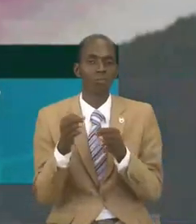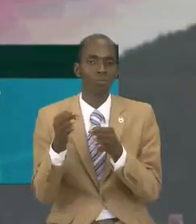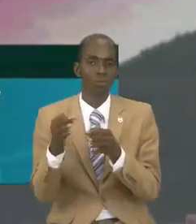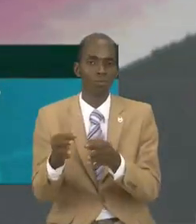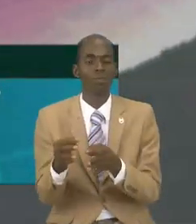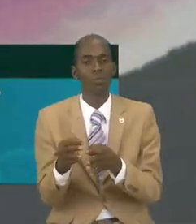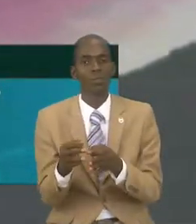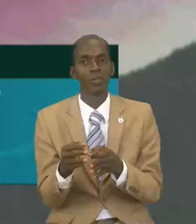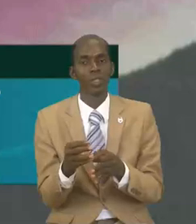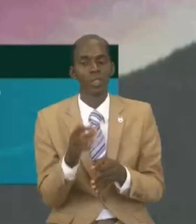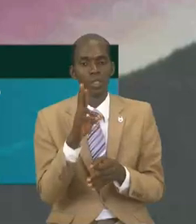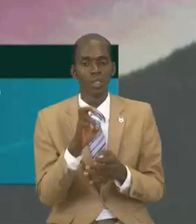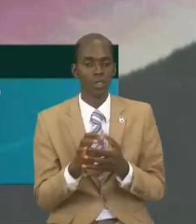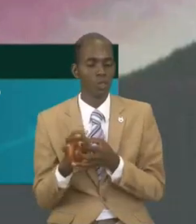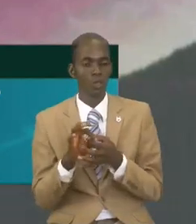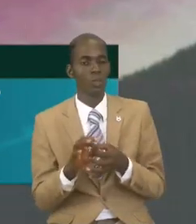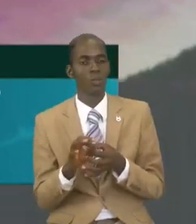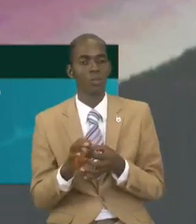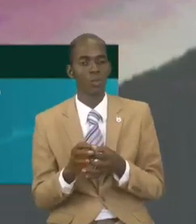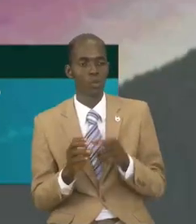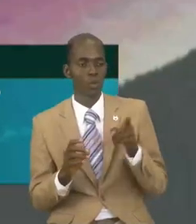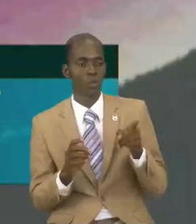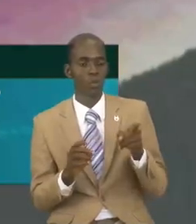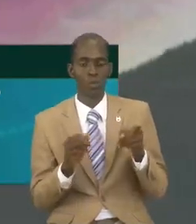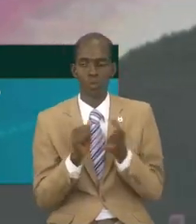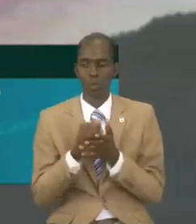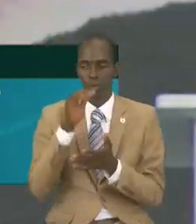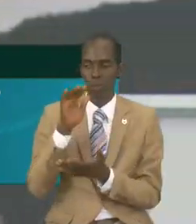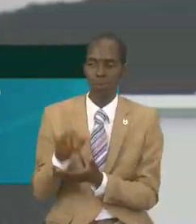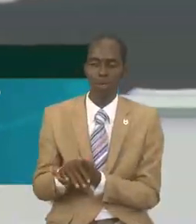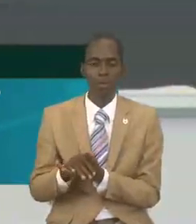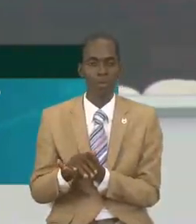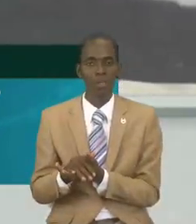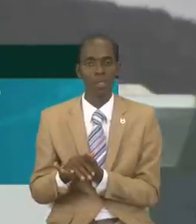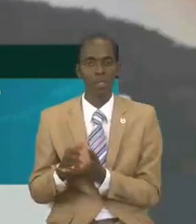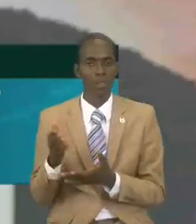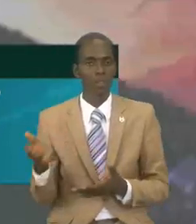de retarder la réconciliation. Toi et ta femme,